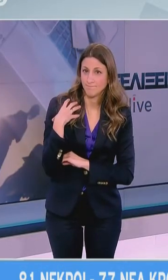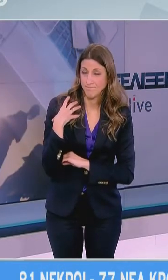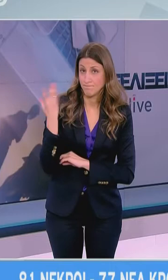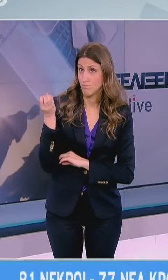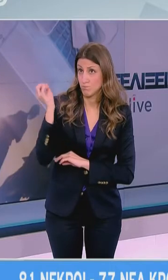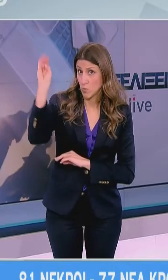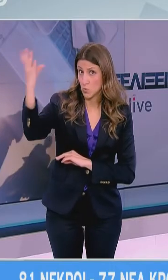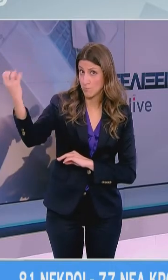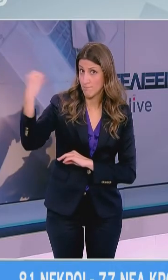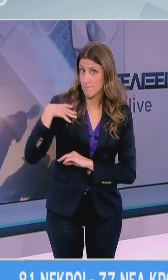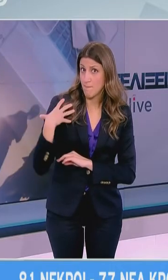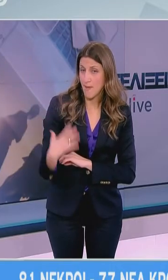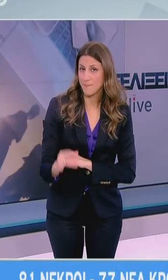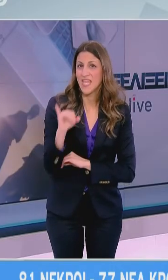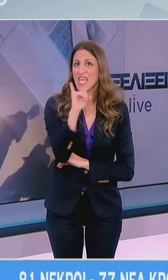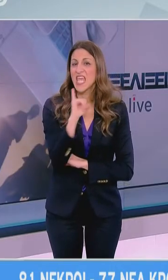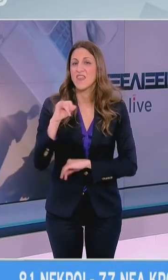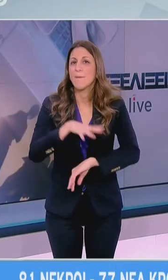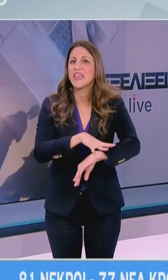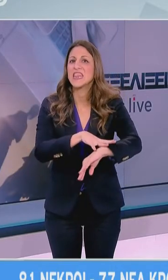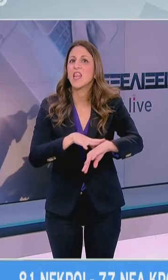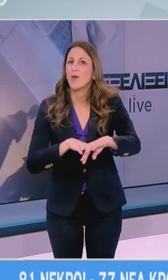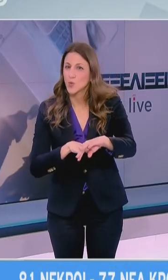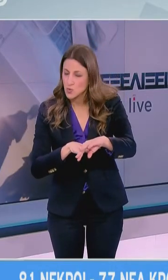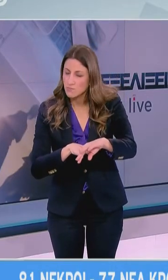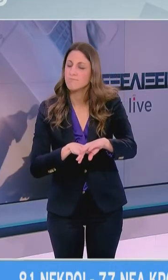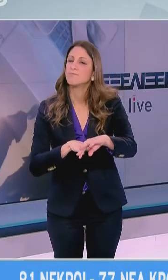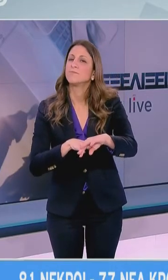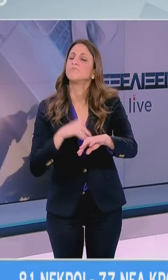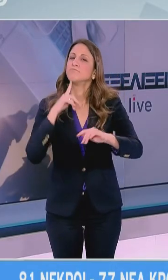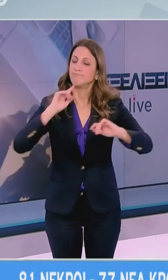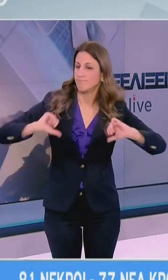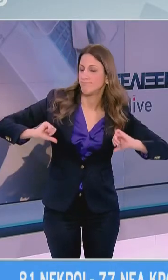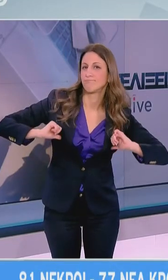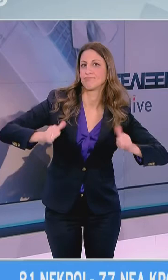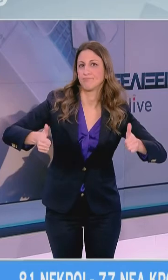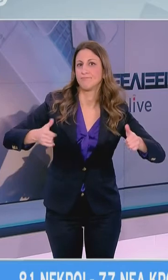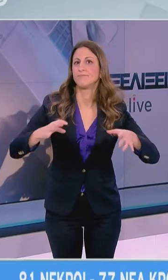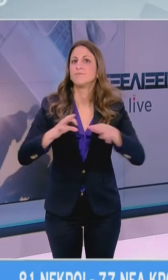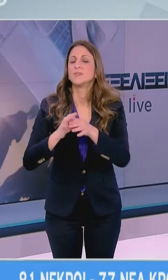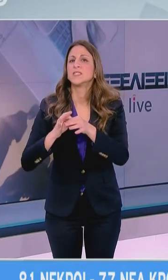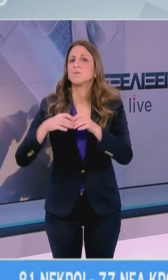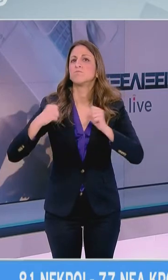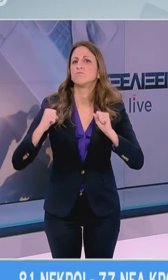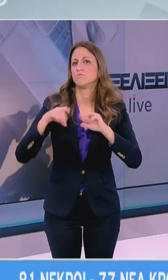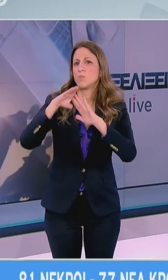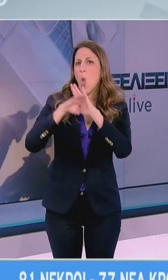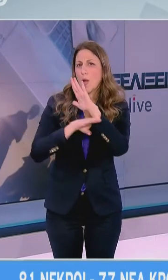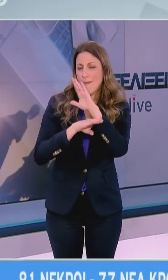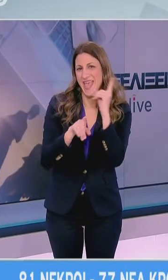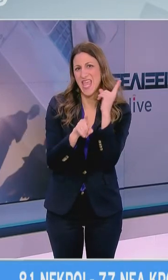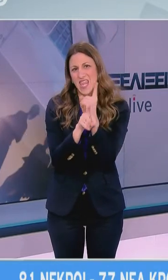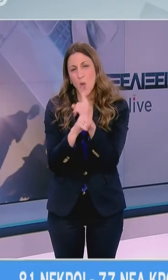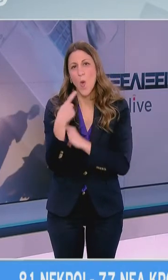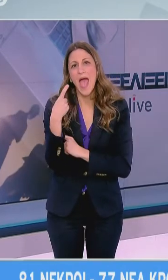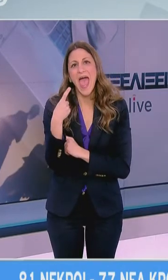της χώρας μας. Το Ίδρυμα Σταύρος Νιάρχος προχωράει σε διεθνή πρωτοβουλία δράσης για τον κορονοϊό ύψους